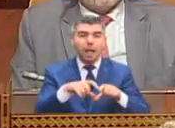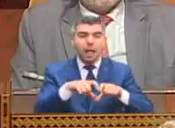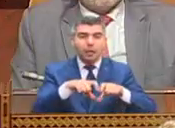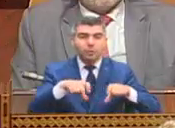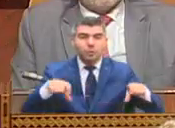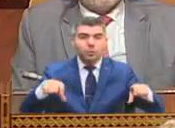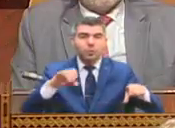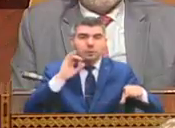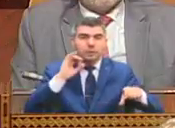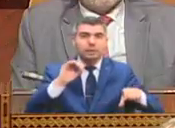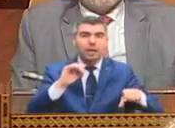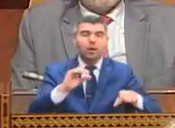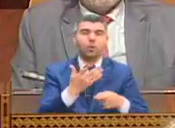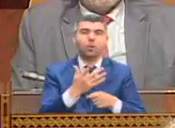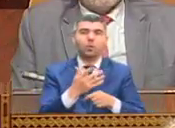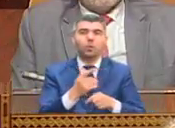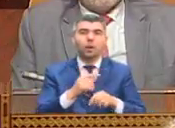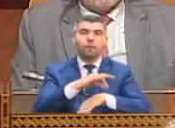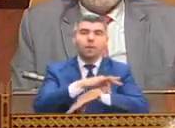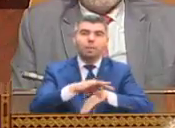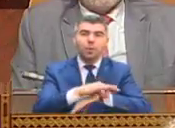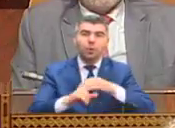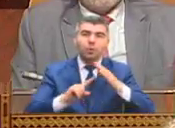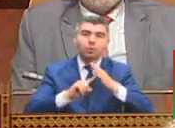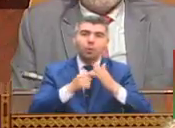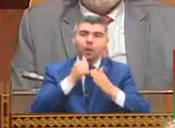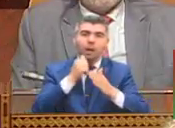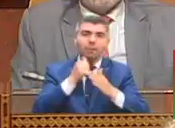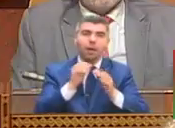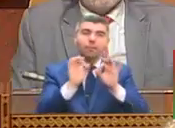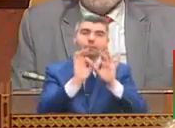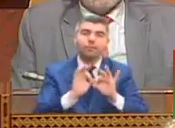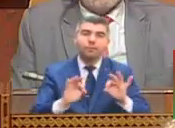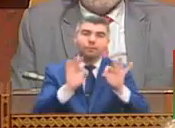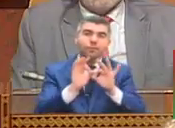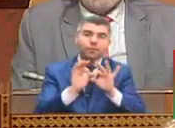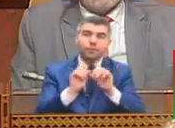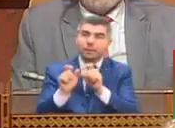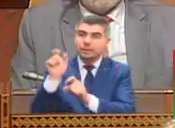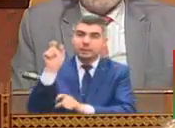الماء من طرف المصالح المختصه. الى حد وصلوا الناس ديال الدواور كيمشيو يسقيو الماء على